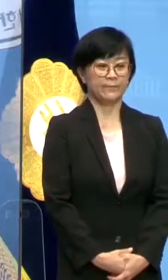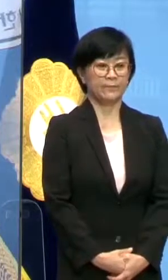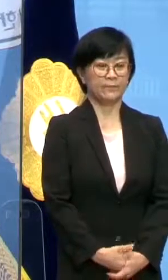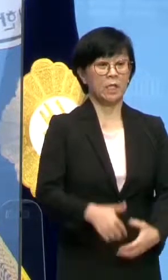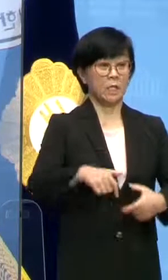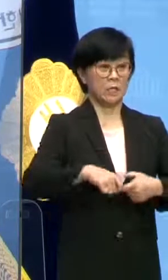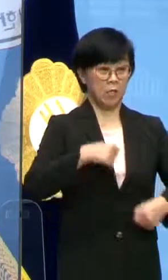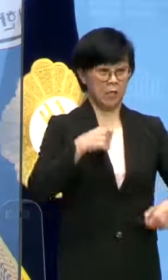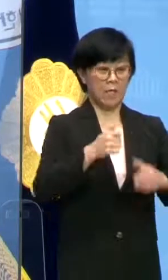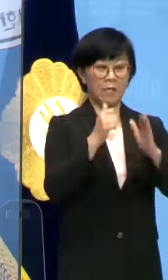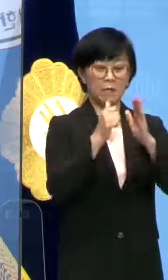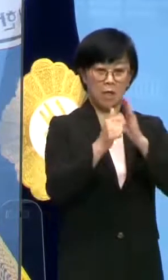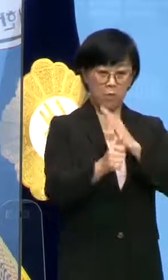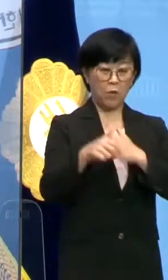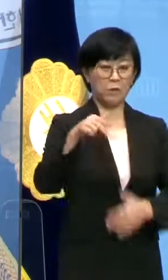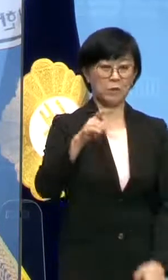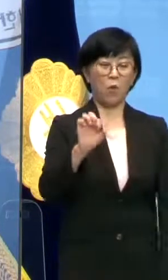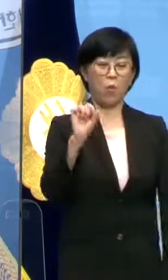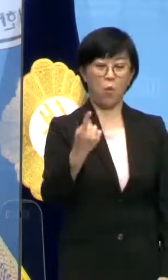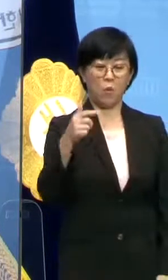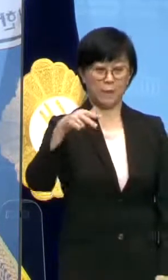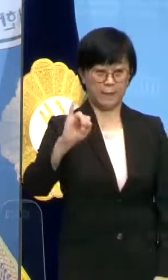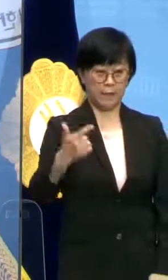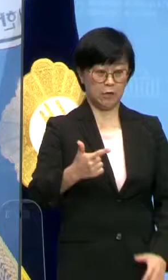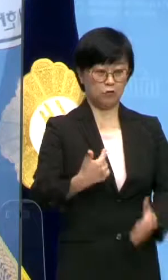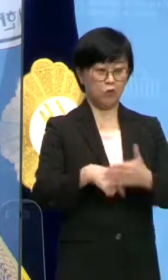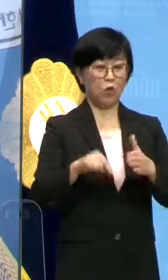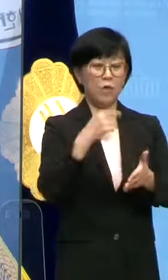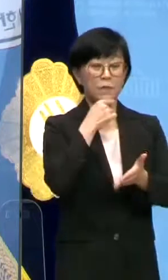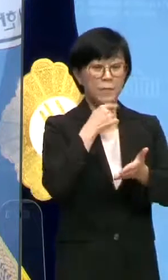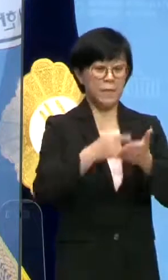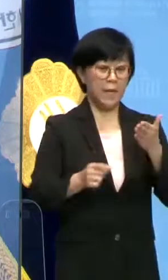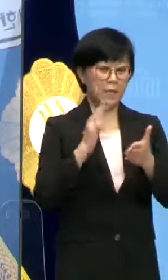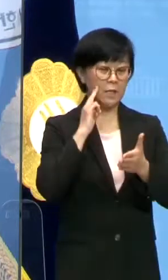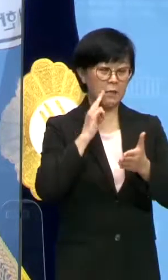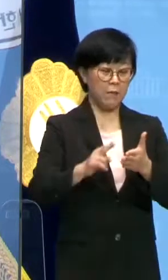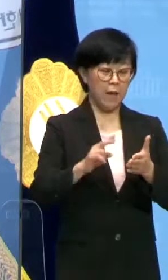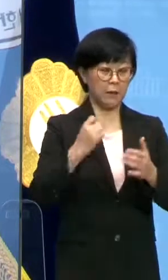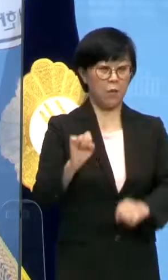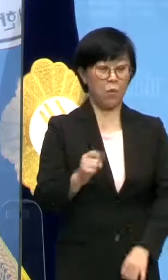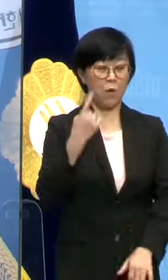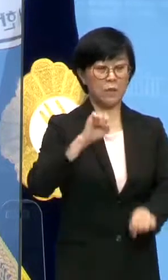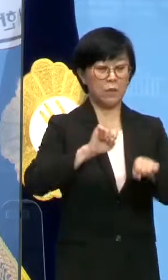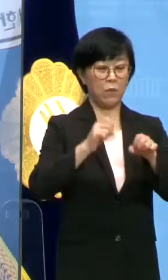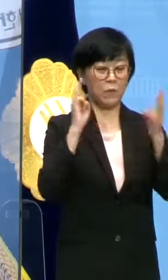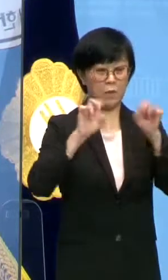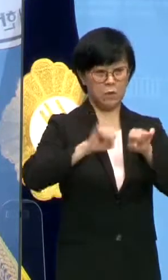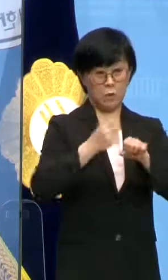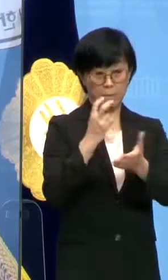4 정의당 수석대변인 창호지 입니다 중대 제 기업 처벌법 관련되서 말씀드리겠습니다